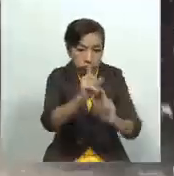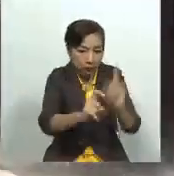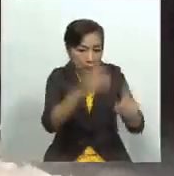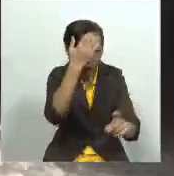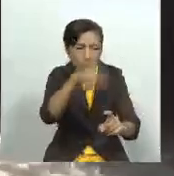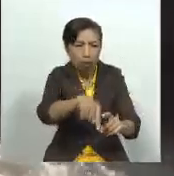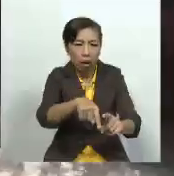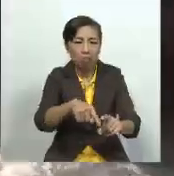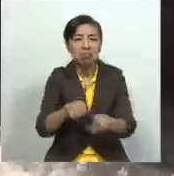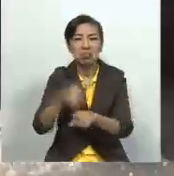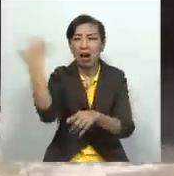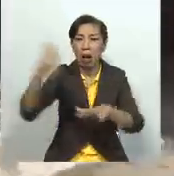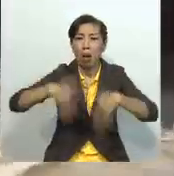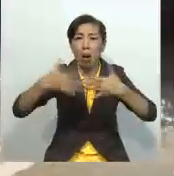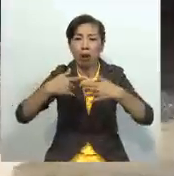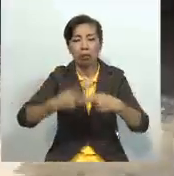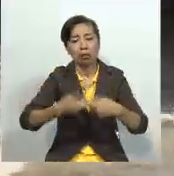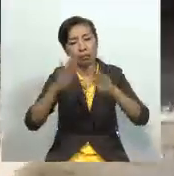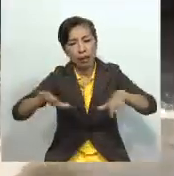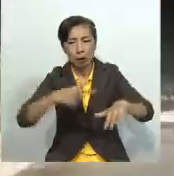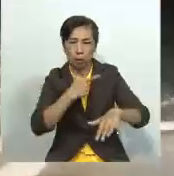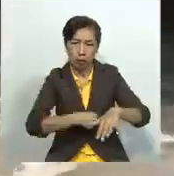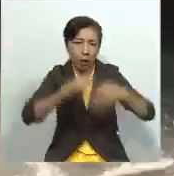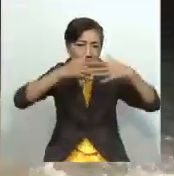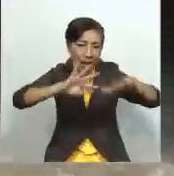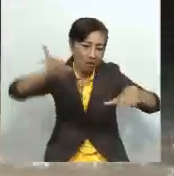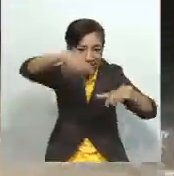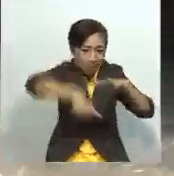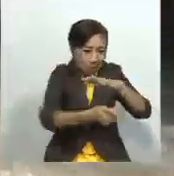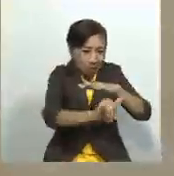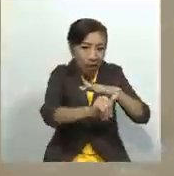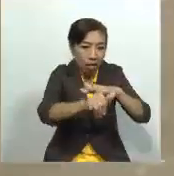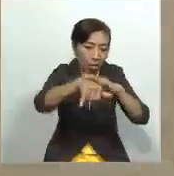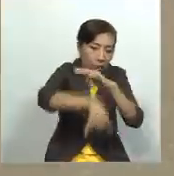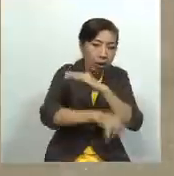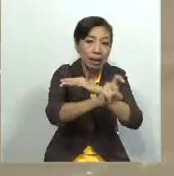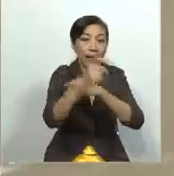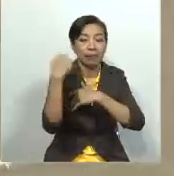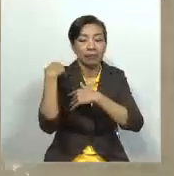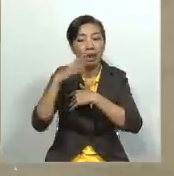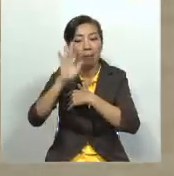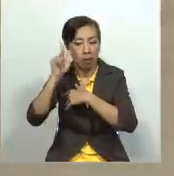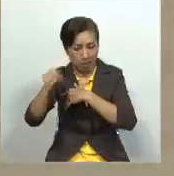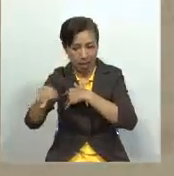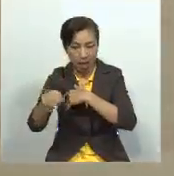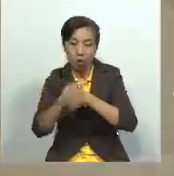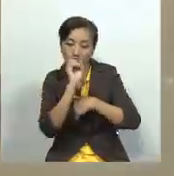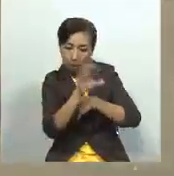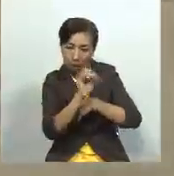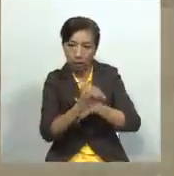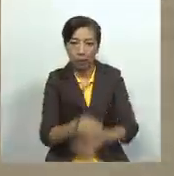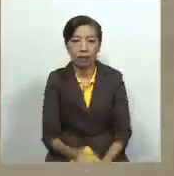ล่นน้ำเพราะว่าอากาศร้อนนะคะเพราะฉะนั้นเนี่ยกำชับบุตรหลานในเรื่องของการไปเล่นน้ำด้วย ใช่ค่ะ